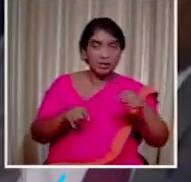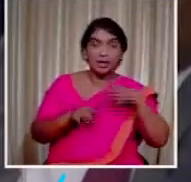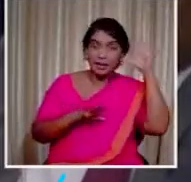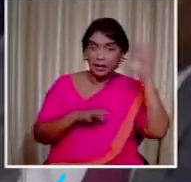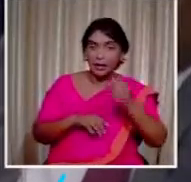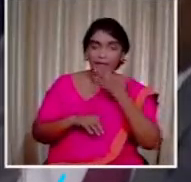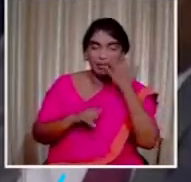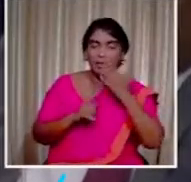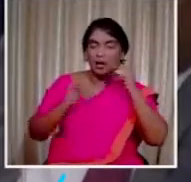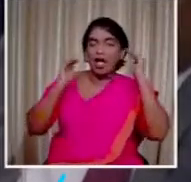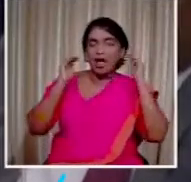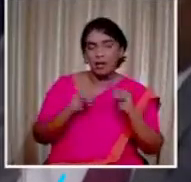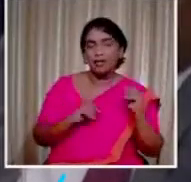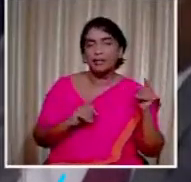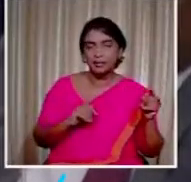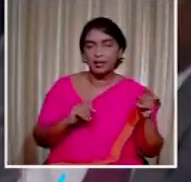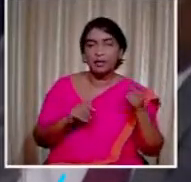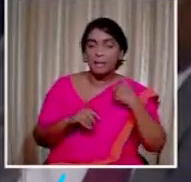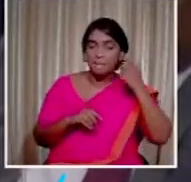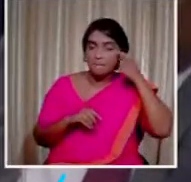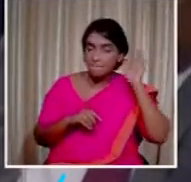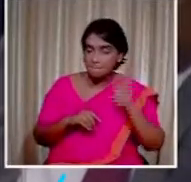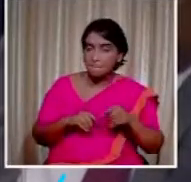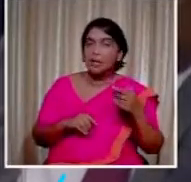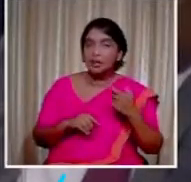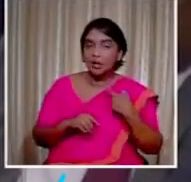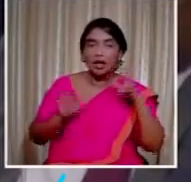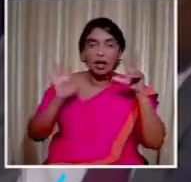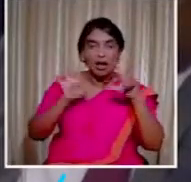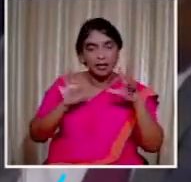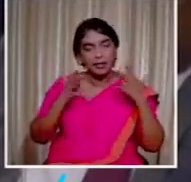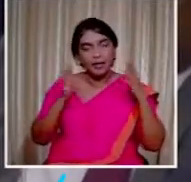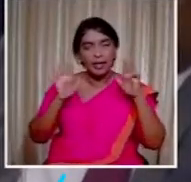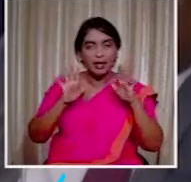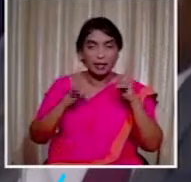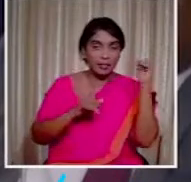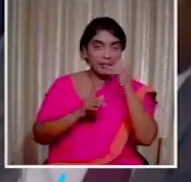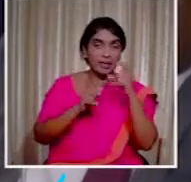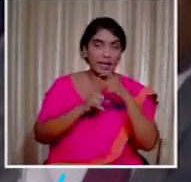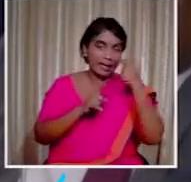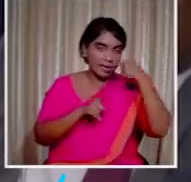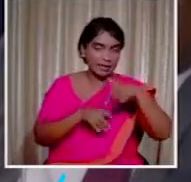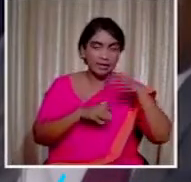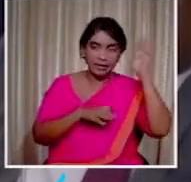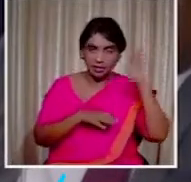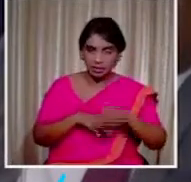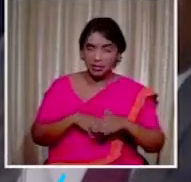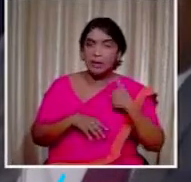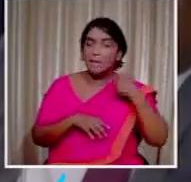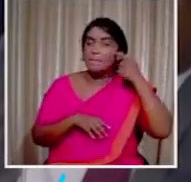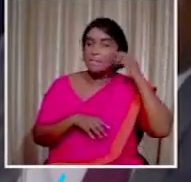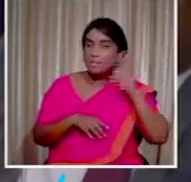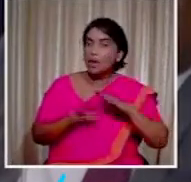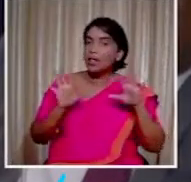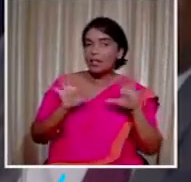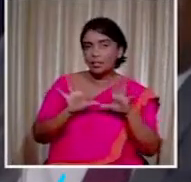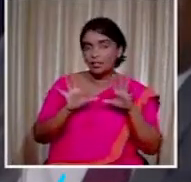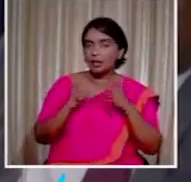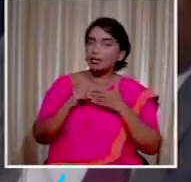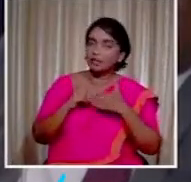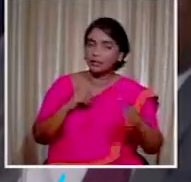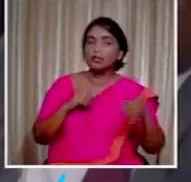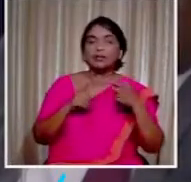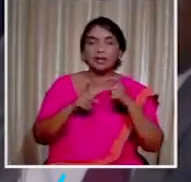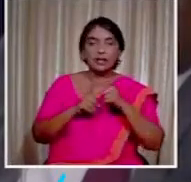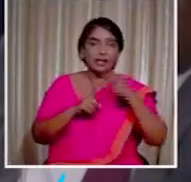පුළුවන් සීමාවකුත් තියෙනවා. නමුත් අපි බලාපොරොත්තු වෙනවා අපිට කිව්වේ 8 වෙනිදා හෝ 9 වෙනිදා තමයි පළවෙනි ඩීසල් නෞකාව. ඒතරයි බලාපොරොත්තු වෙනවා 10 වෙනිදා ඉඳලා. 10